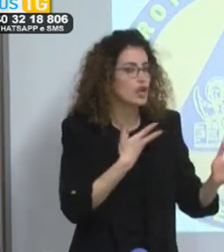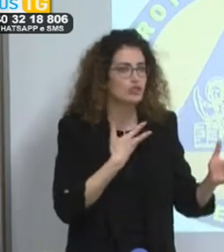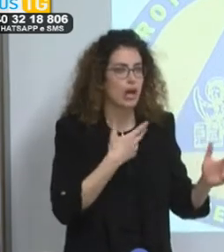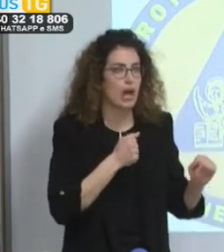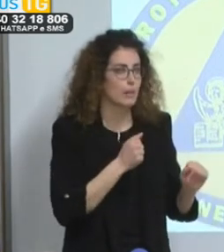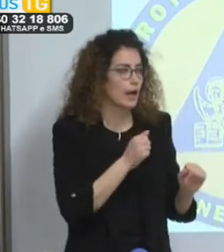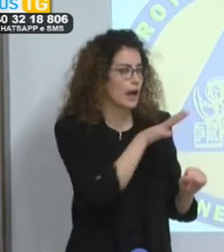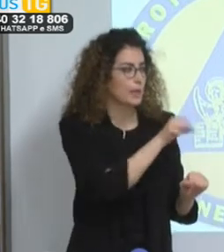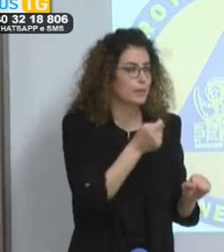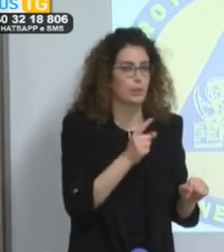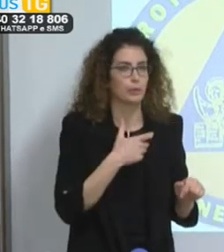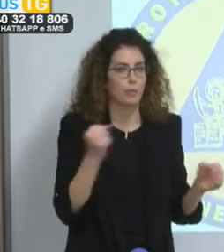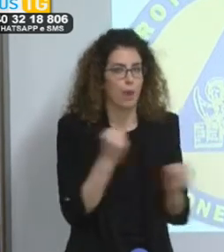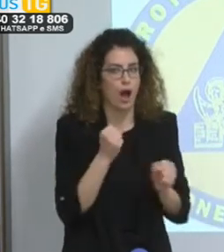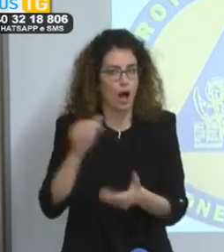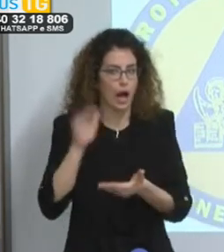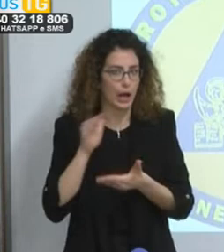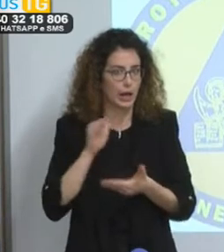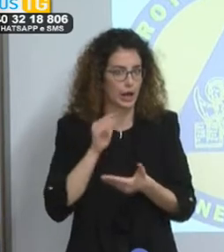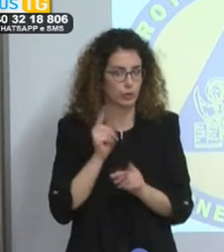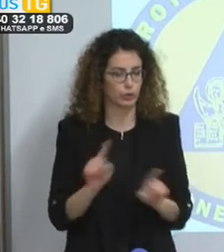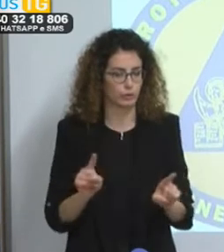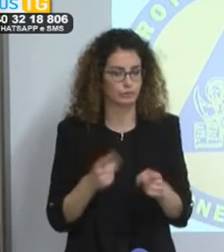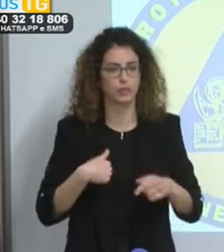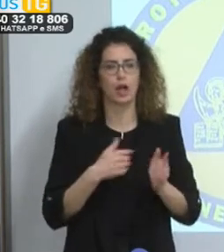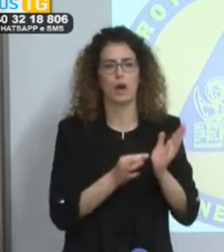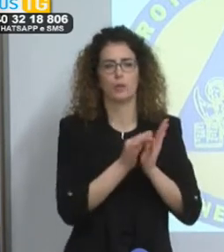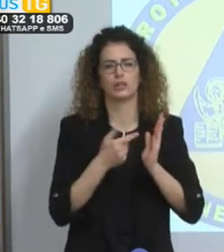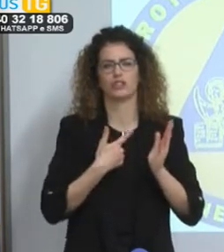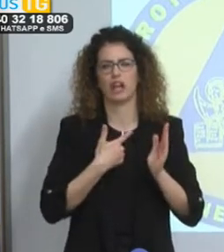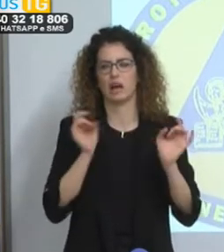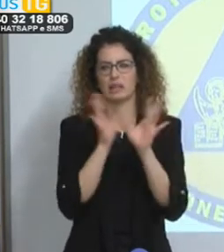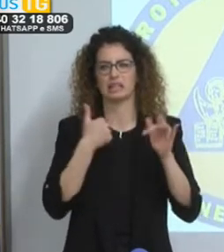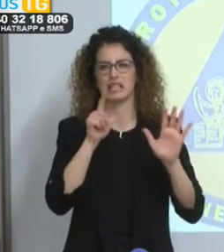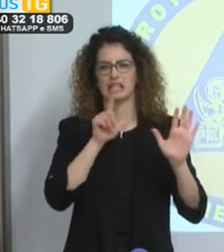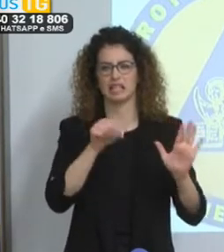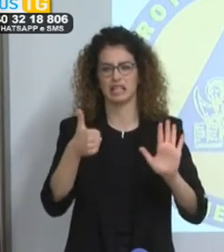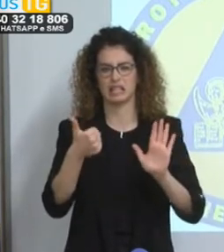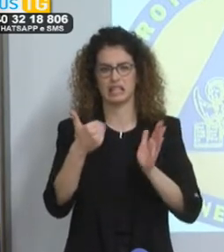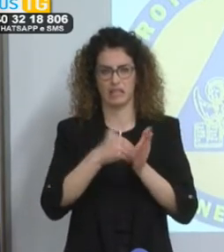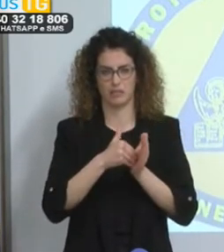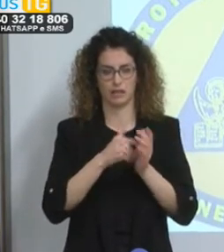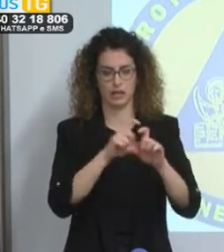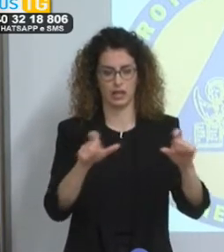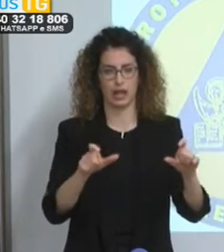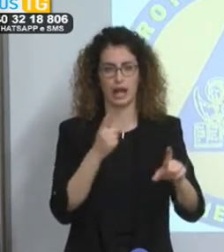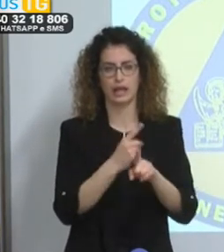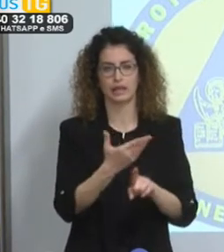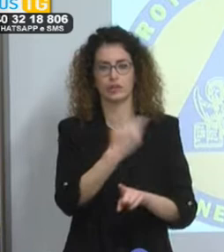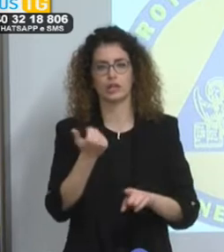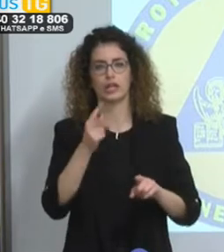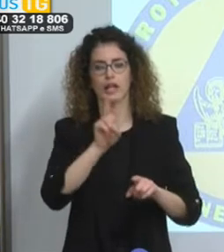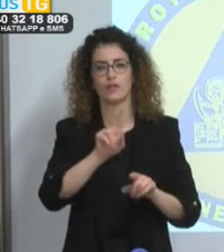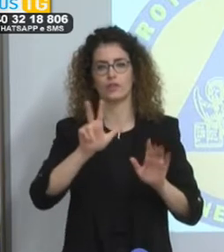il terrore che non ne arrivi più. Quindi quando voi vedete il bollettino, noi stamattina sono 76.000, mi sembra, dosi, dovete togliere 28.000